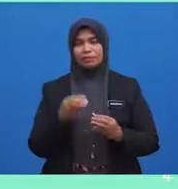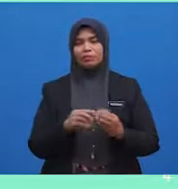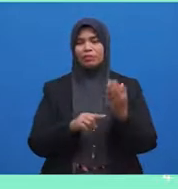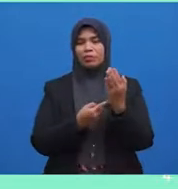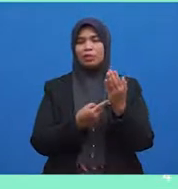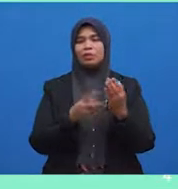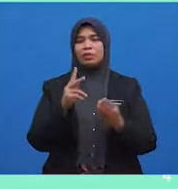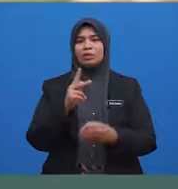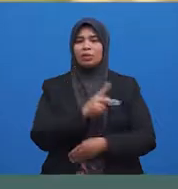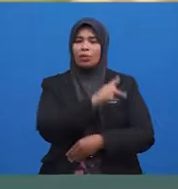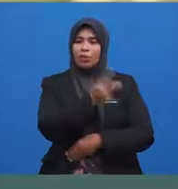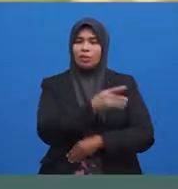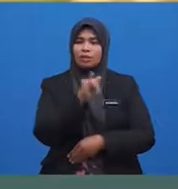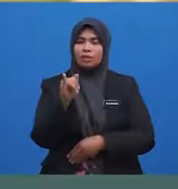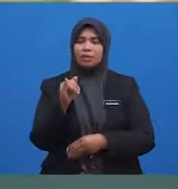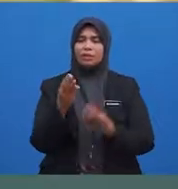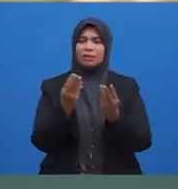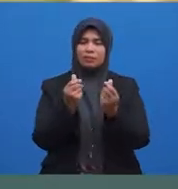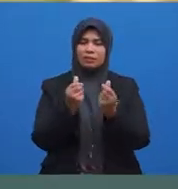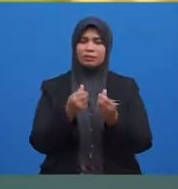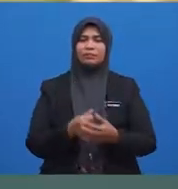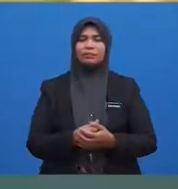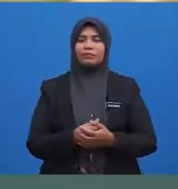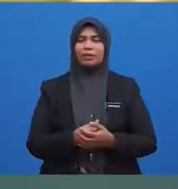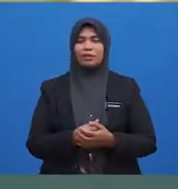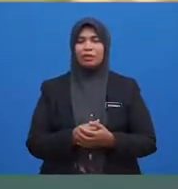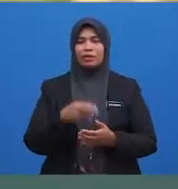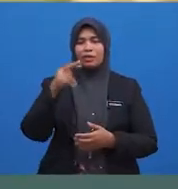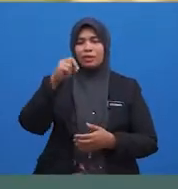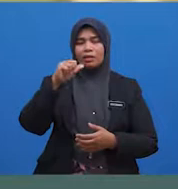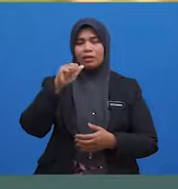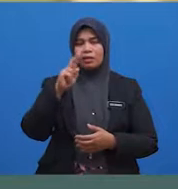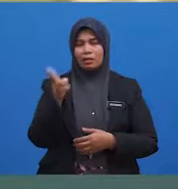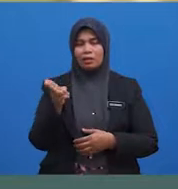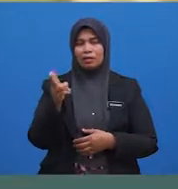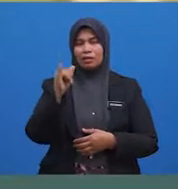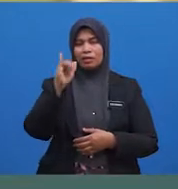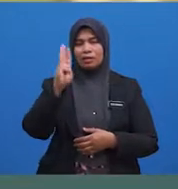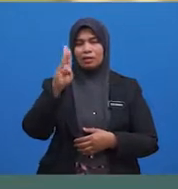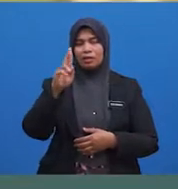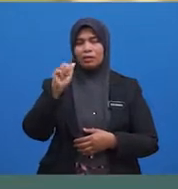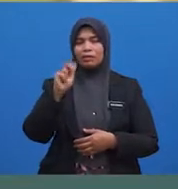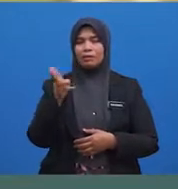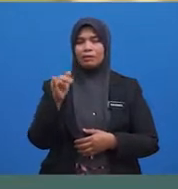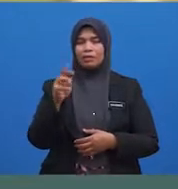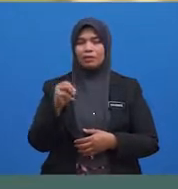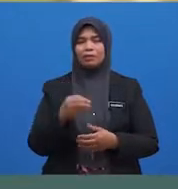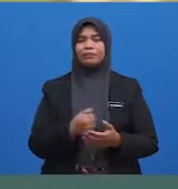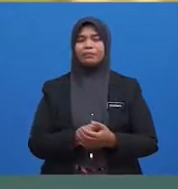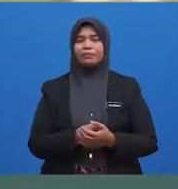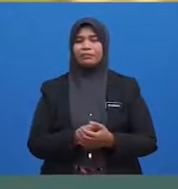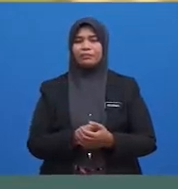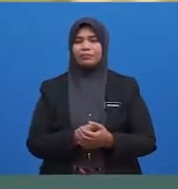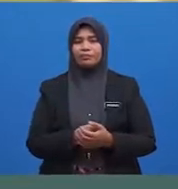Murid-murid, Ngah Ibrahim menjadikan Kuala Sepetang sebagai pelabuhan untuk mengangkut biji timah dari Perak ke